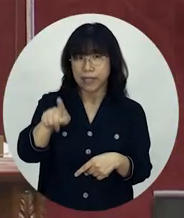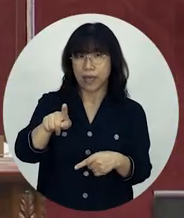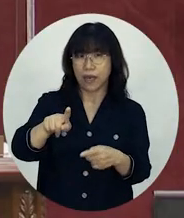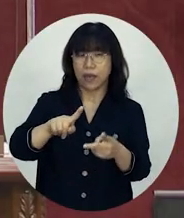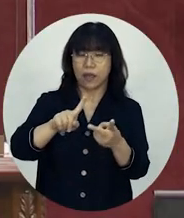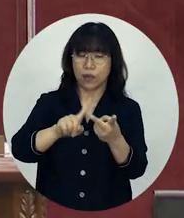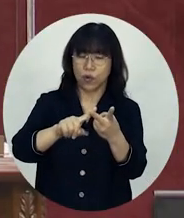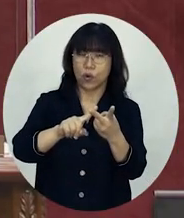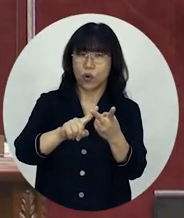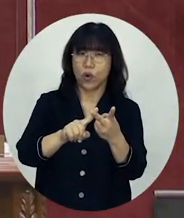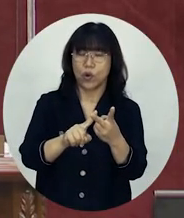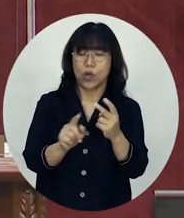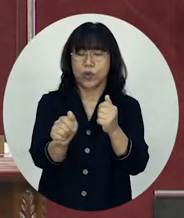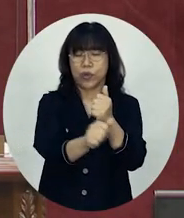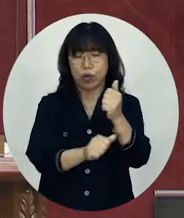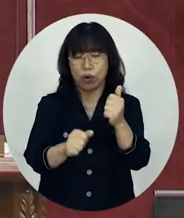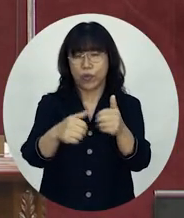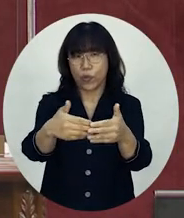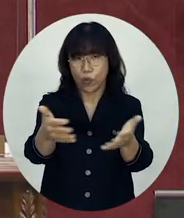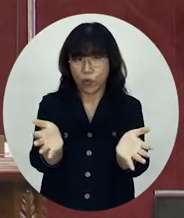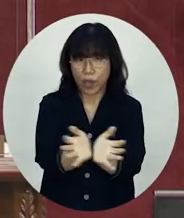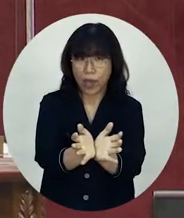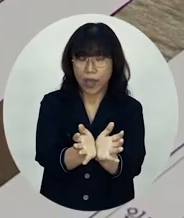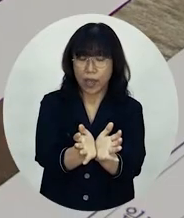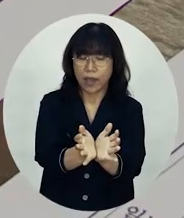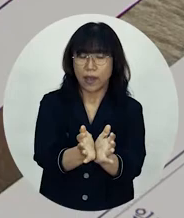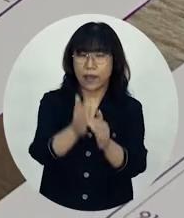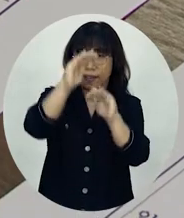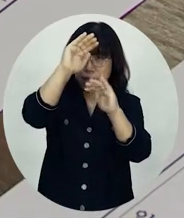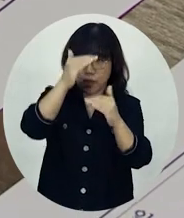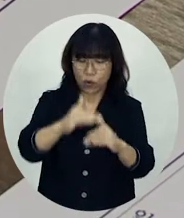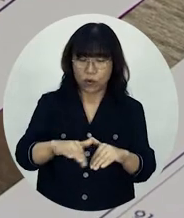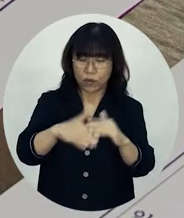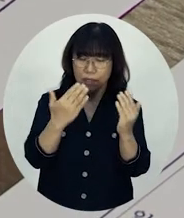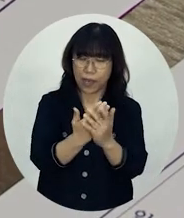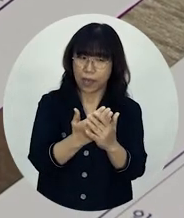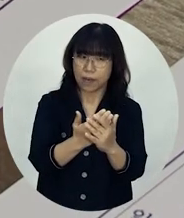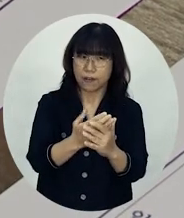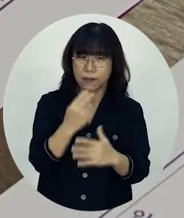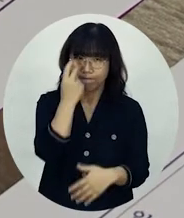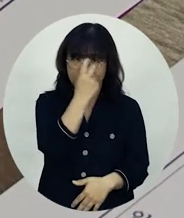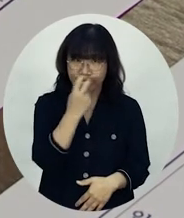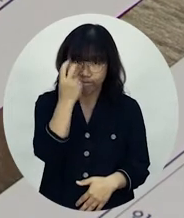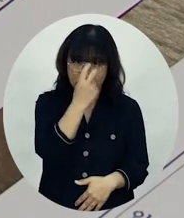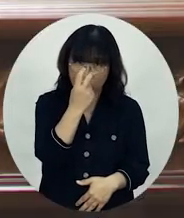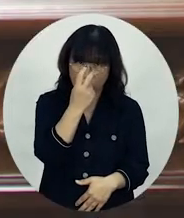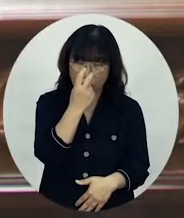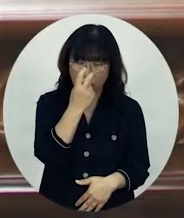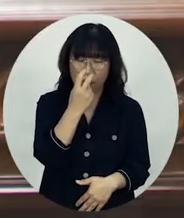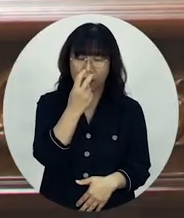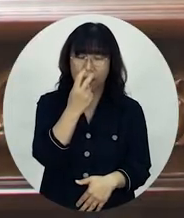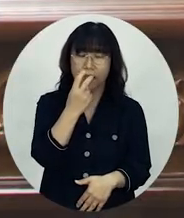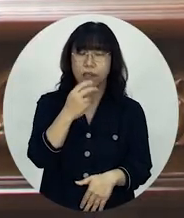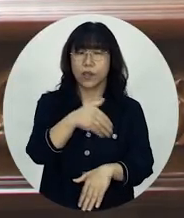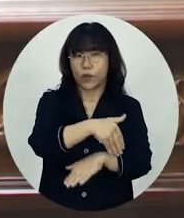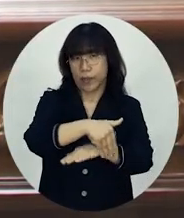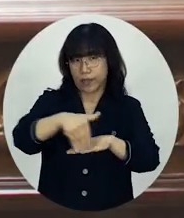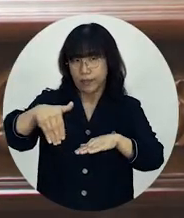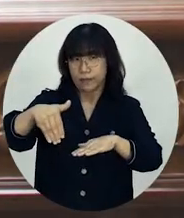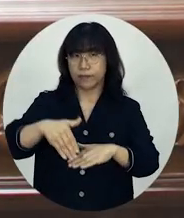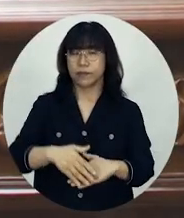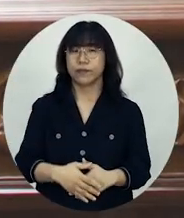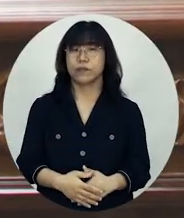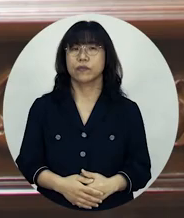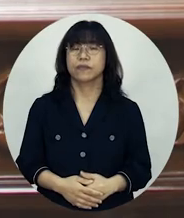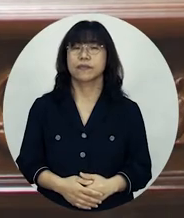행정사무감사를 비롯해 각 위원회별 안건 심의 등의 일정도 소화한 후 오는 10월 4일 제2차 본회의로